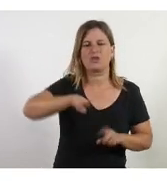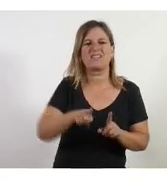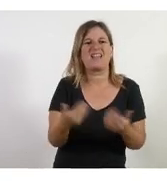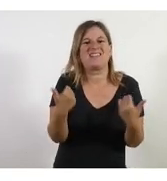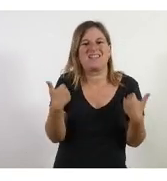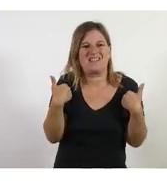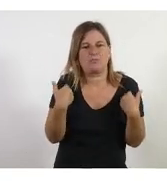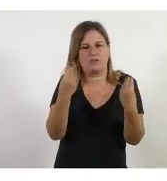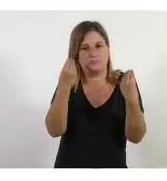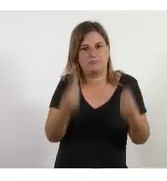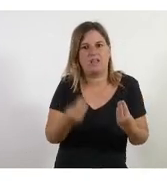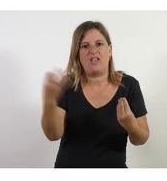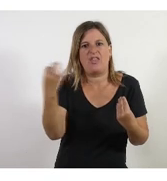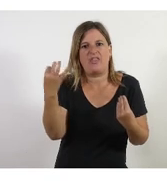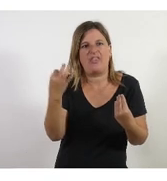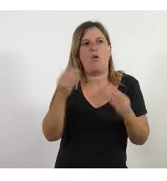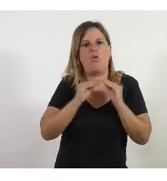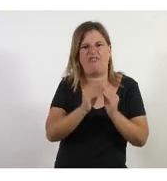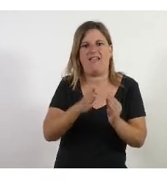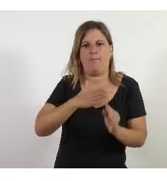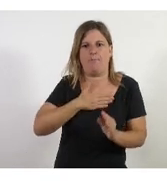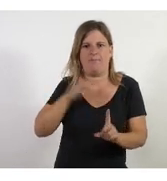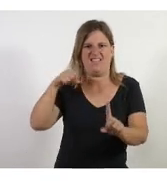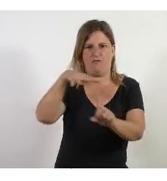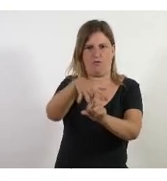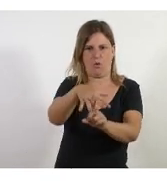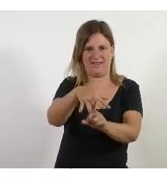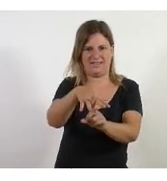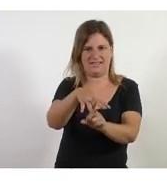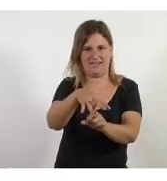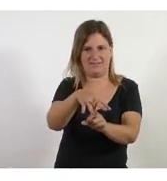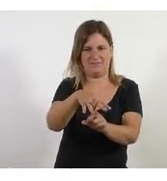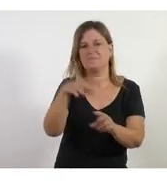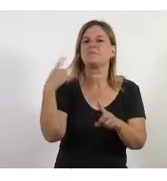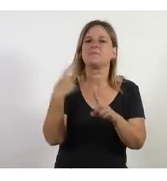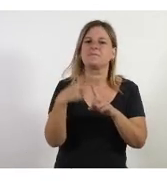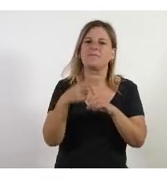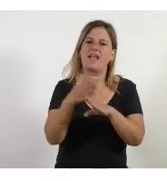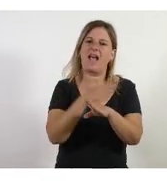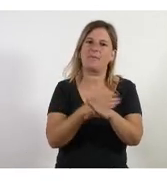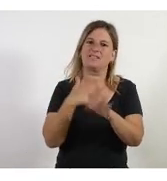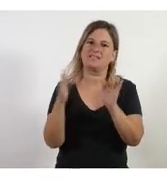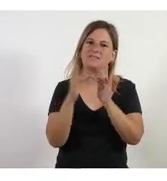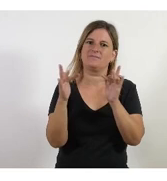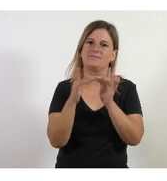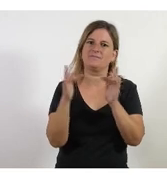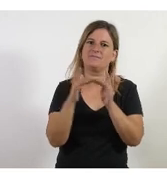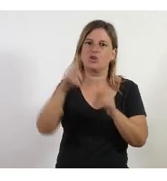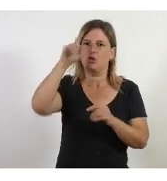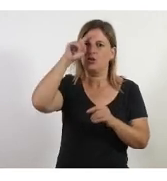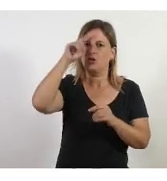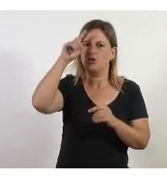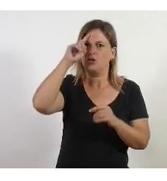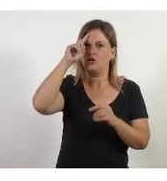influència perquè les coses canviïn. Això és... Abans en parlàvem amb l'Enric, és la ressonància mòrfica del